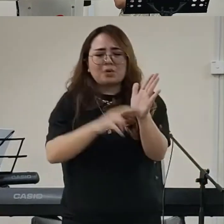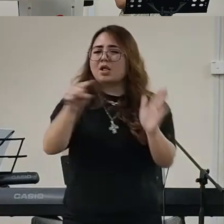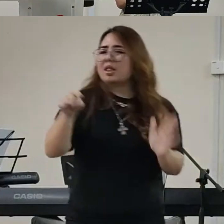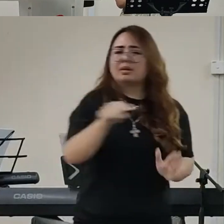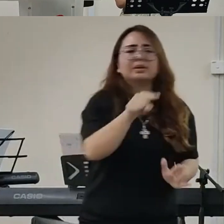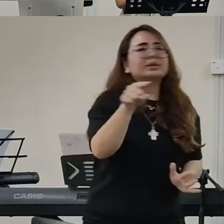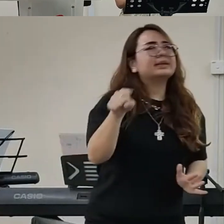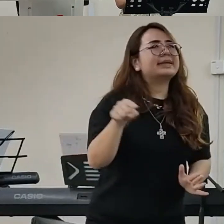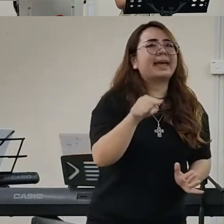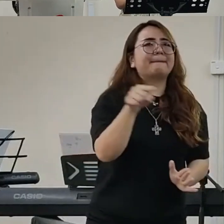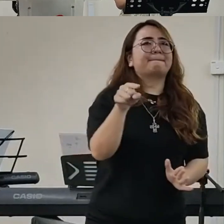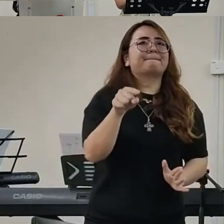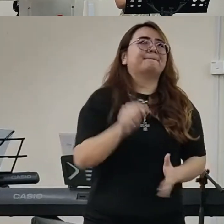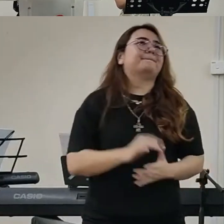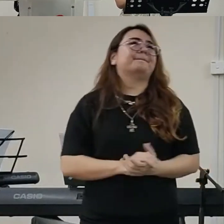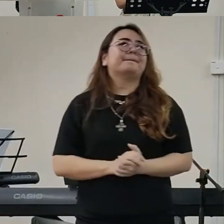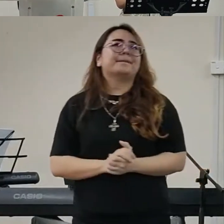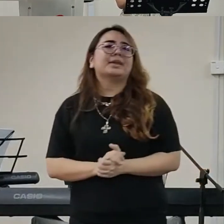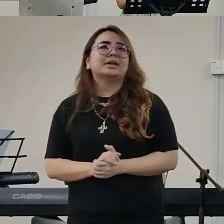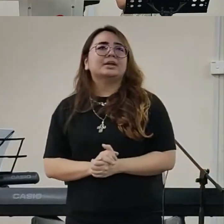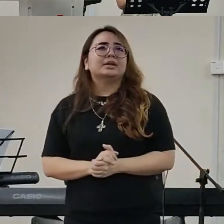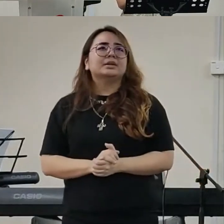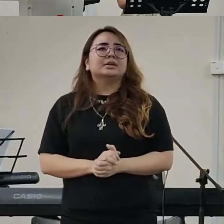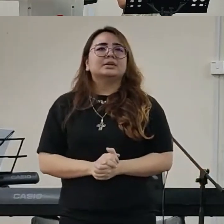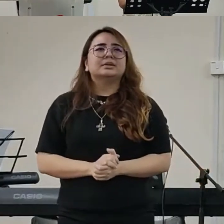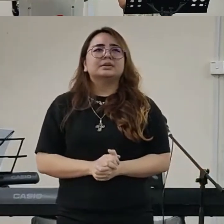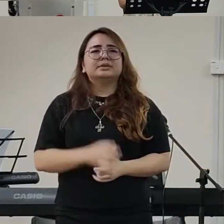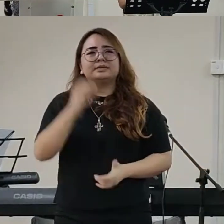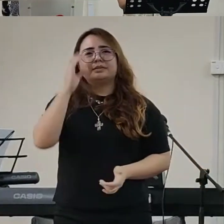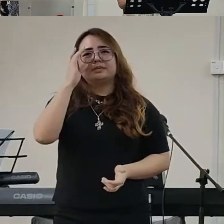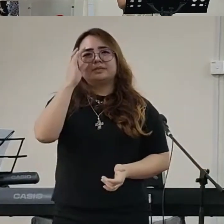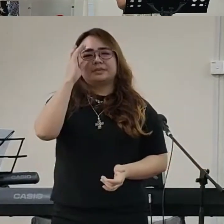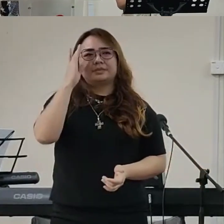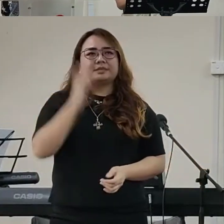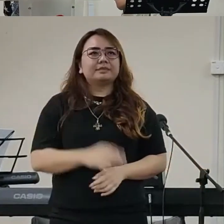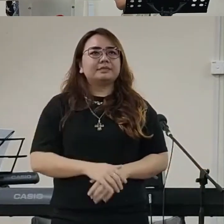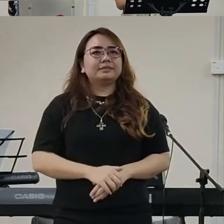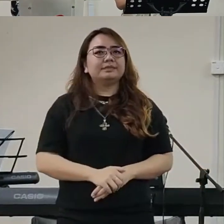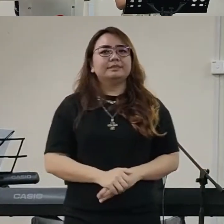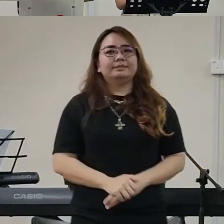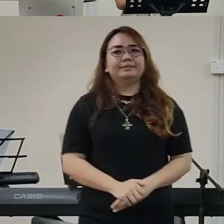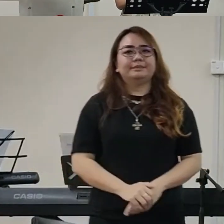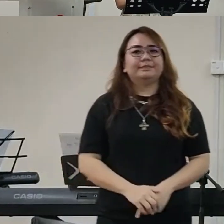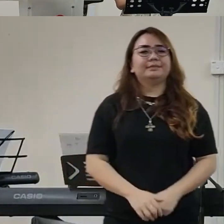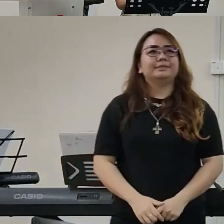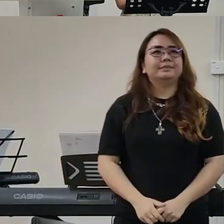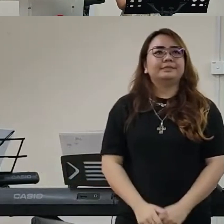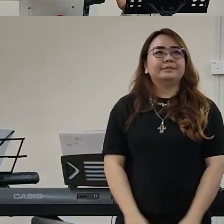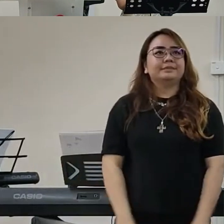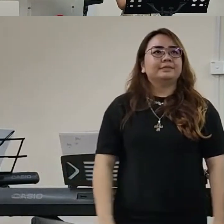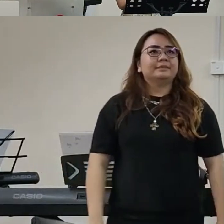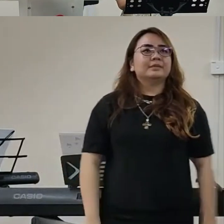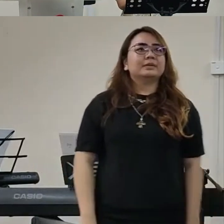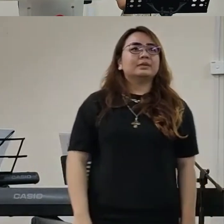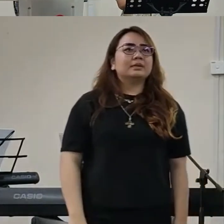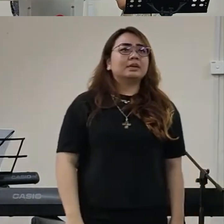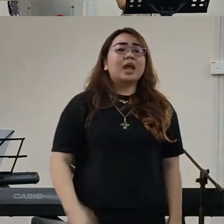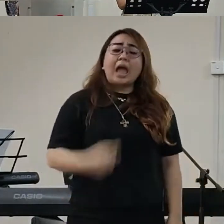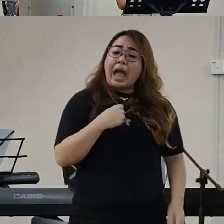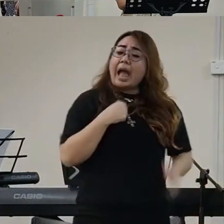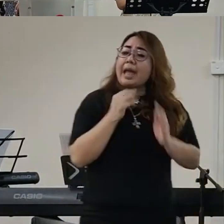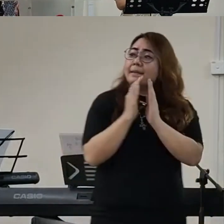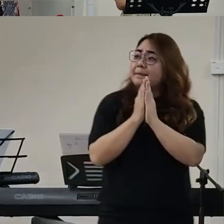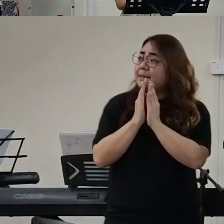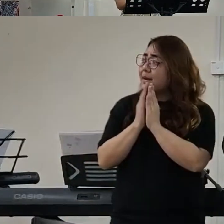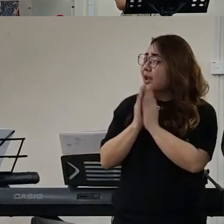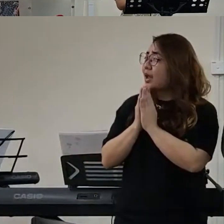迷失的你们没有寻找，你们反而用强暴严严的管辖他们。 And I pray that all of us